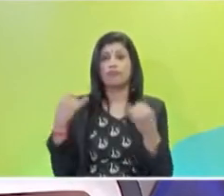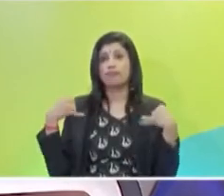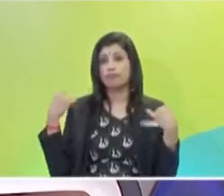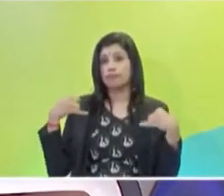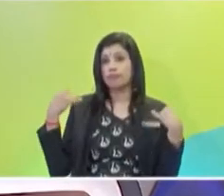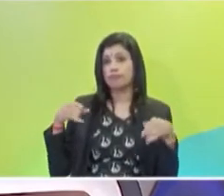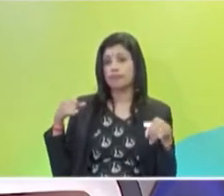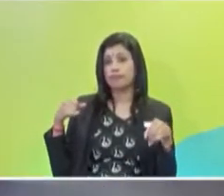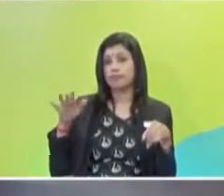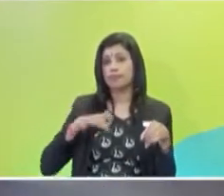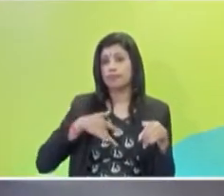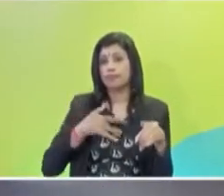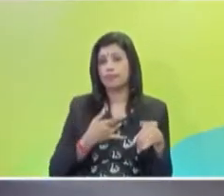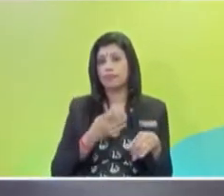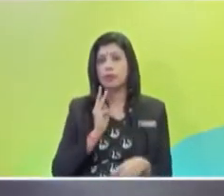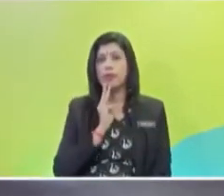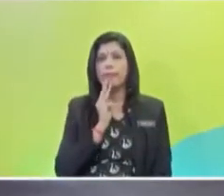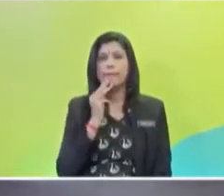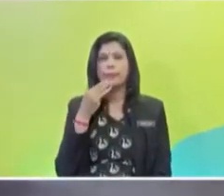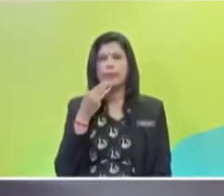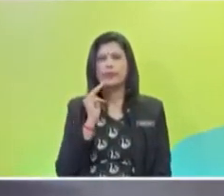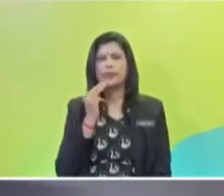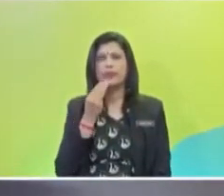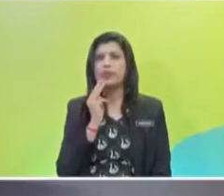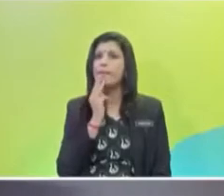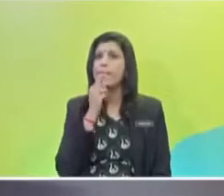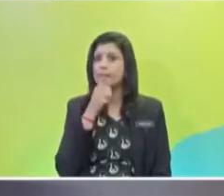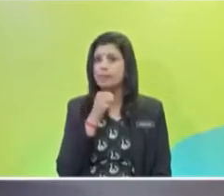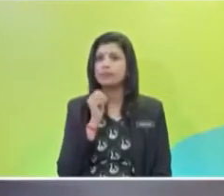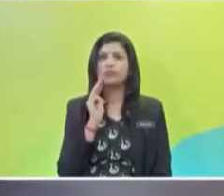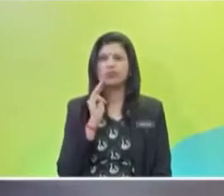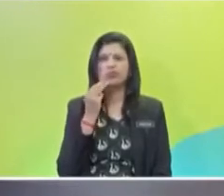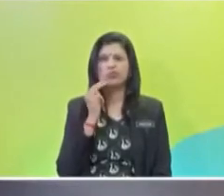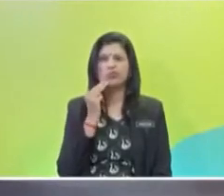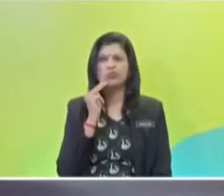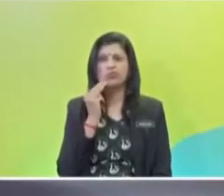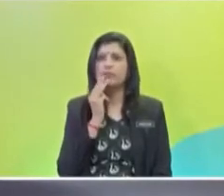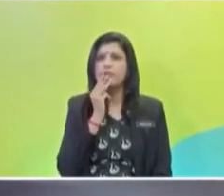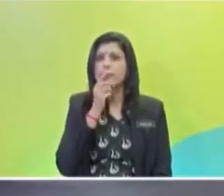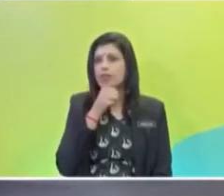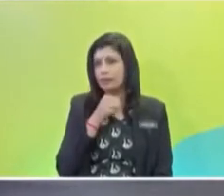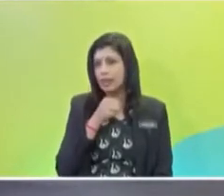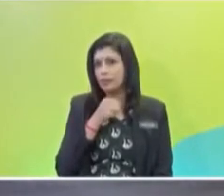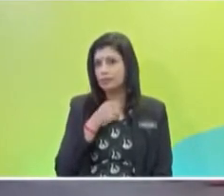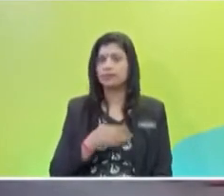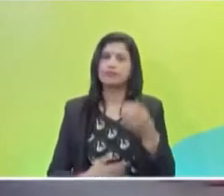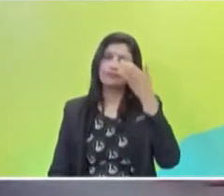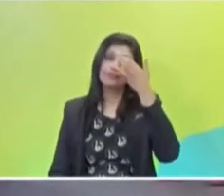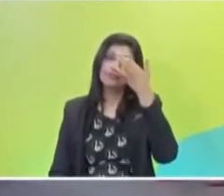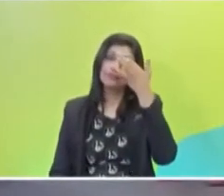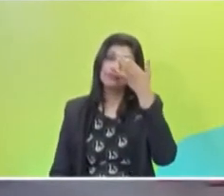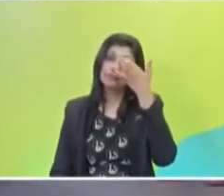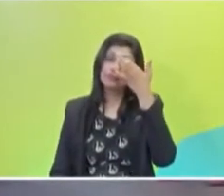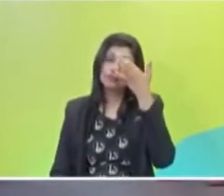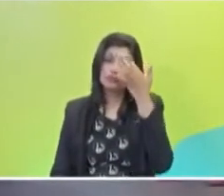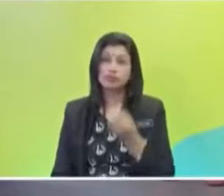apa rasanya? Masam cikgu, masam-masam manis. Masam manis. Cikgu tengok pun cikgu dah rasa kecur dah. Kecur dah cikgu ni.